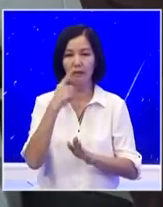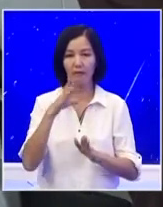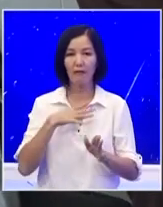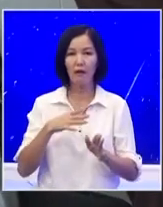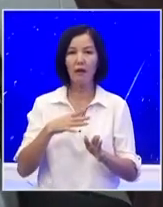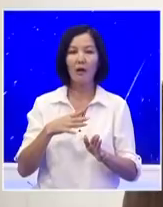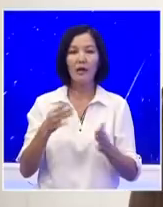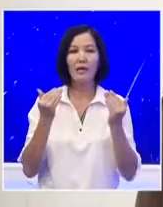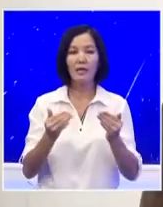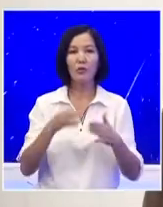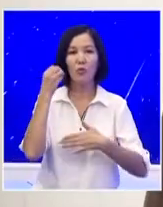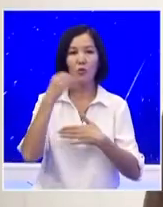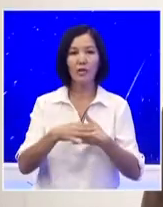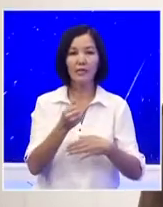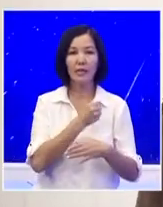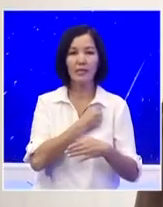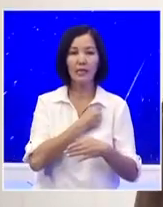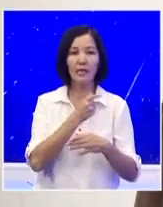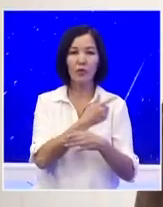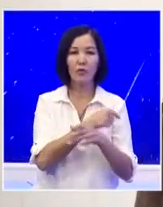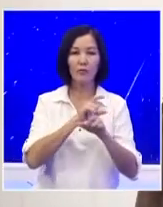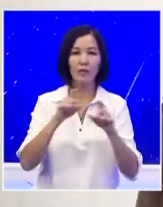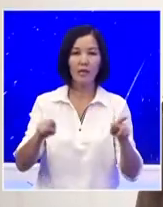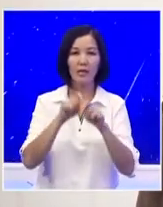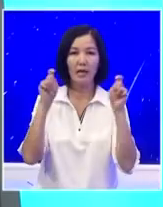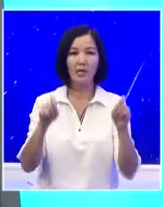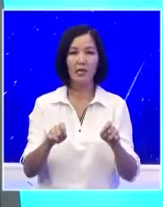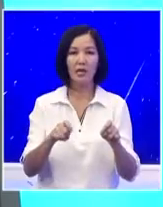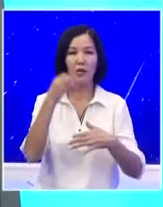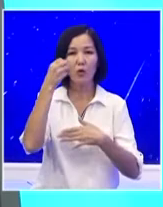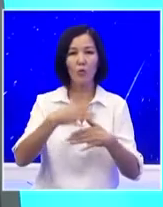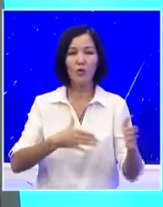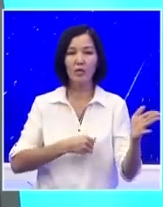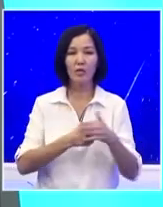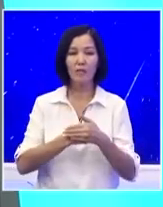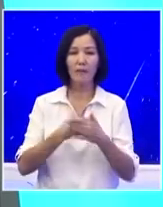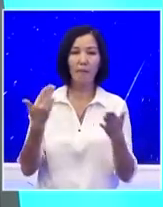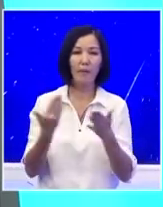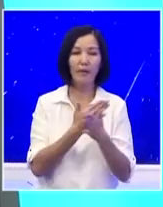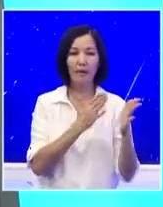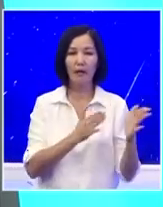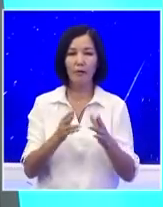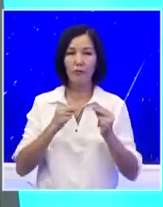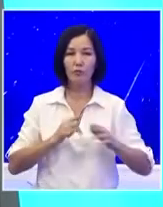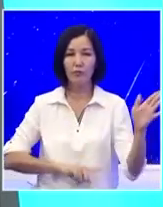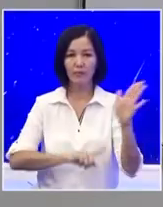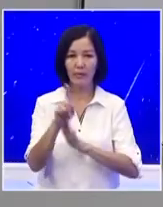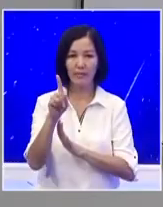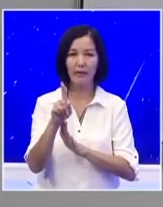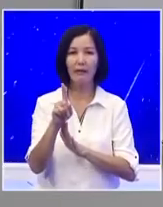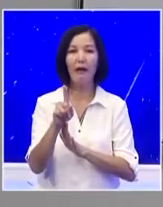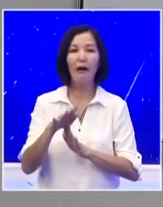мәлімдеді. Айтуынша, енді облыс орталығындағы әскери госпитальда ашылған провизорлық орталық жабылып, мекеме қалыпты жұмысын бастамақ. Сонымен